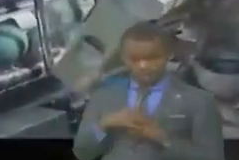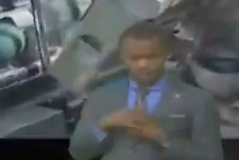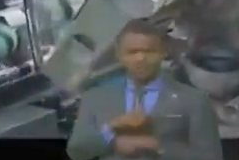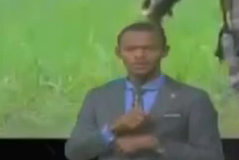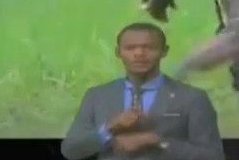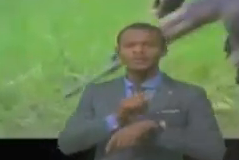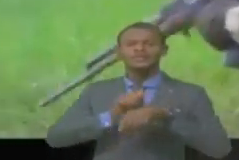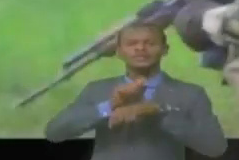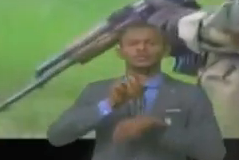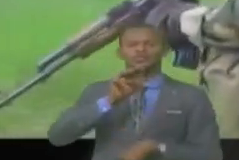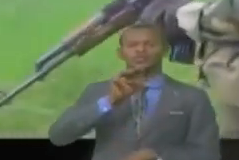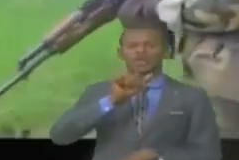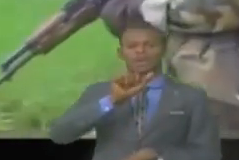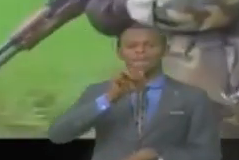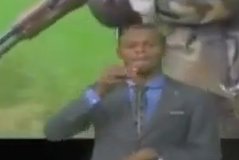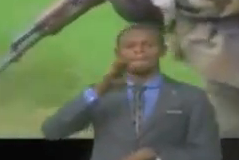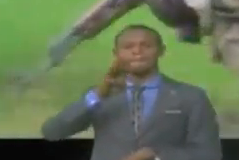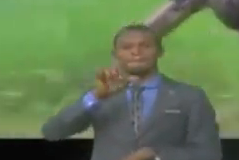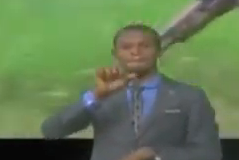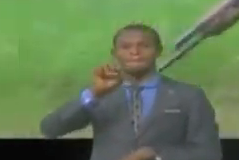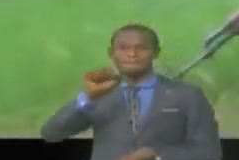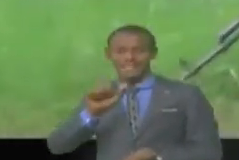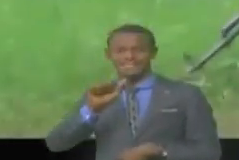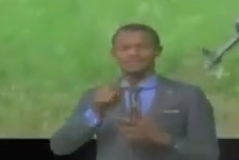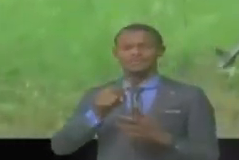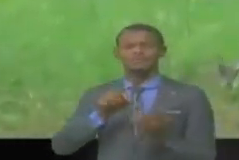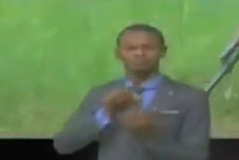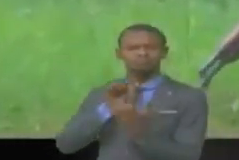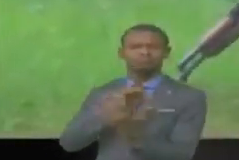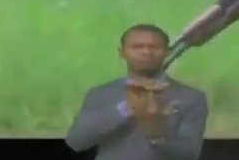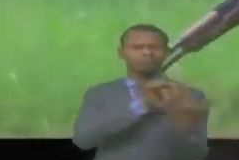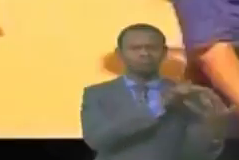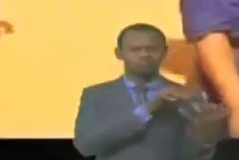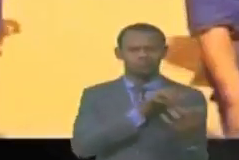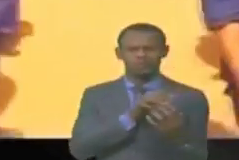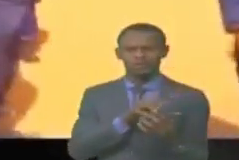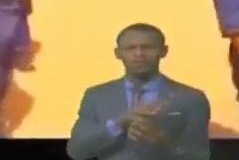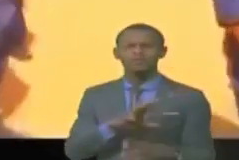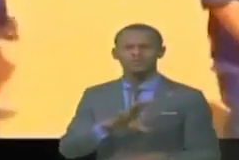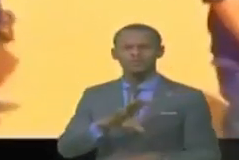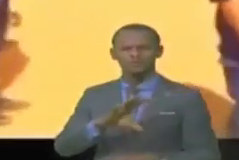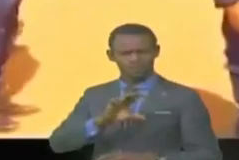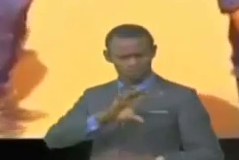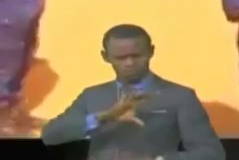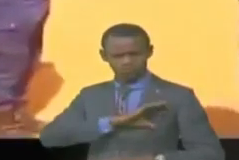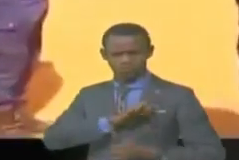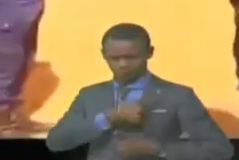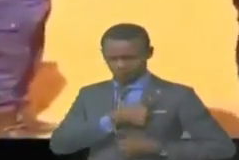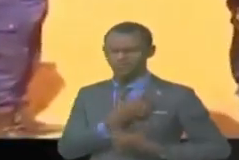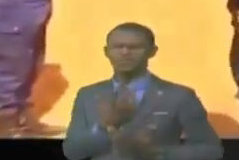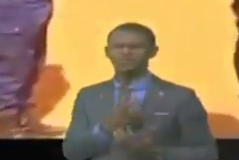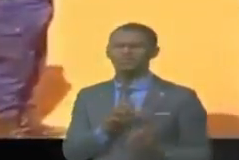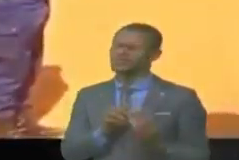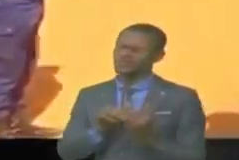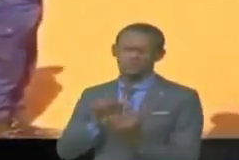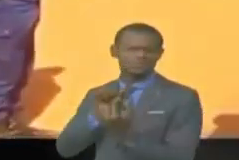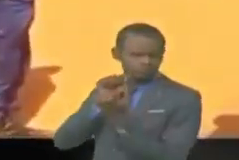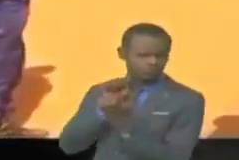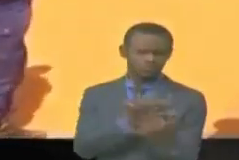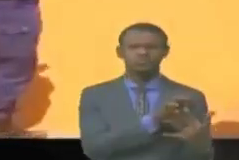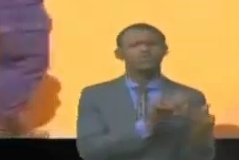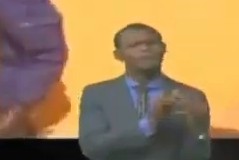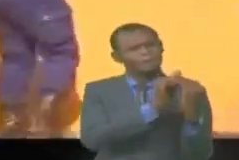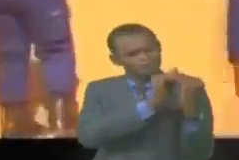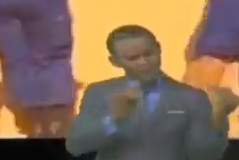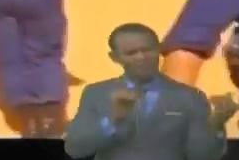de Mombasa par les forces armées, l'ère est à la consolidation des acquis de la paix durant cette période de l'état de siège. En